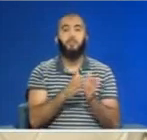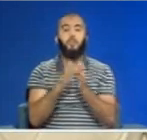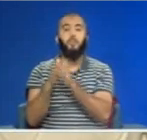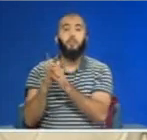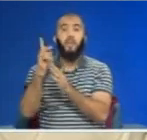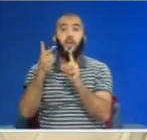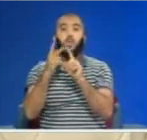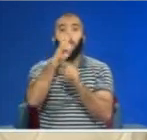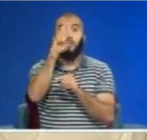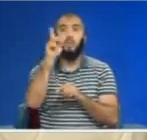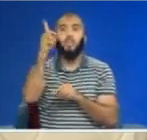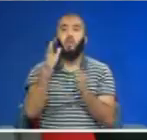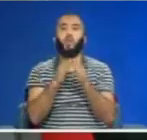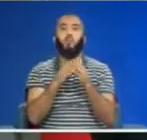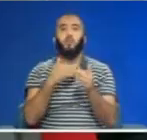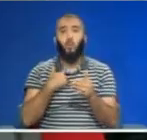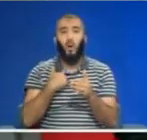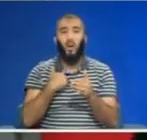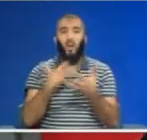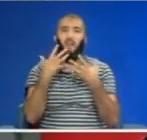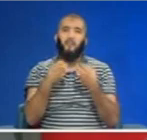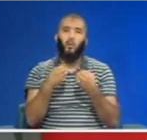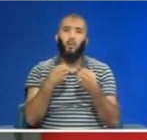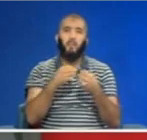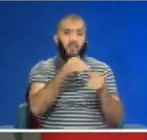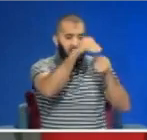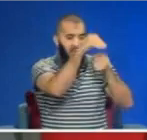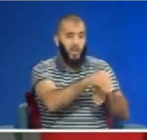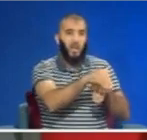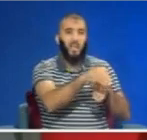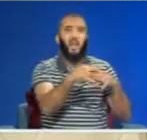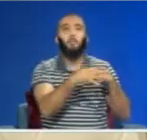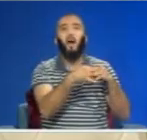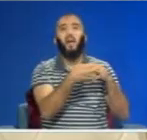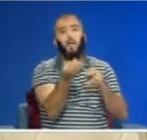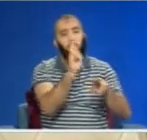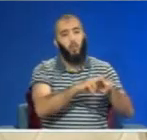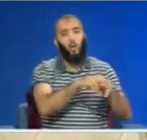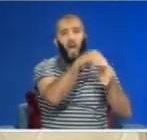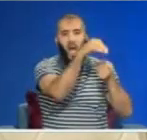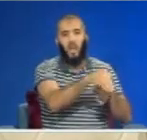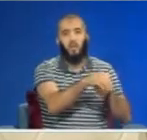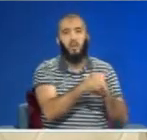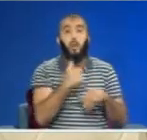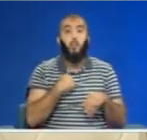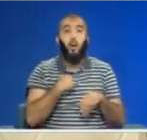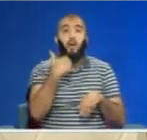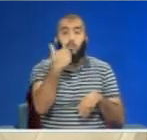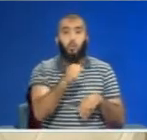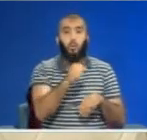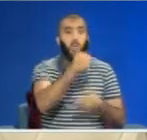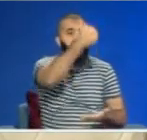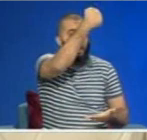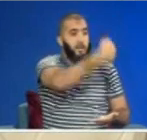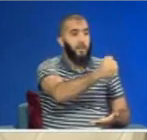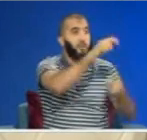تضع لافتة على قبر زوجها في اسمه ولقبه وتاريخ الميلاد والوفاة؟ إذا ثبت أن القبر الذي لا يحمل